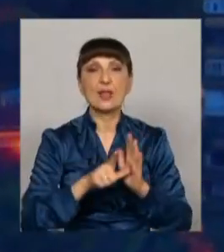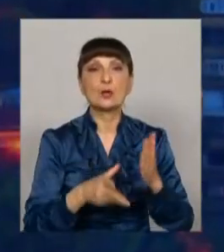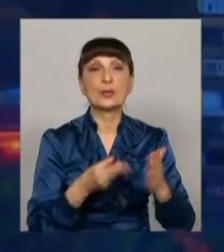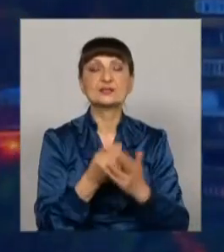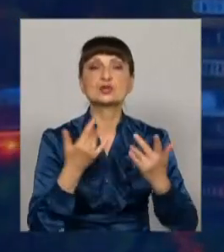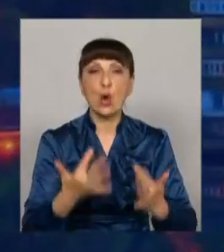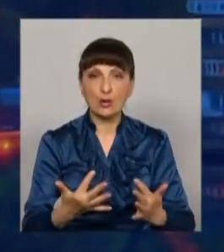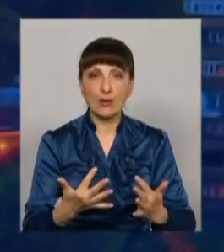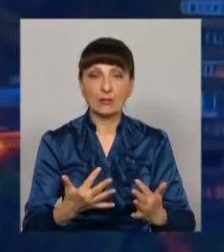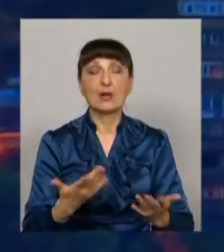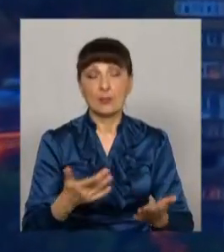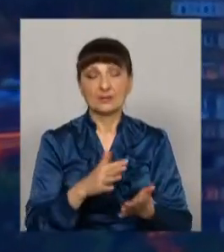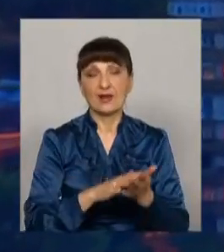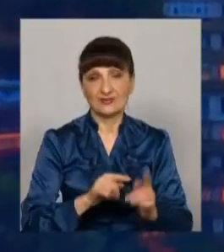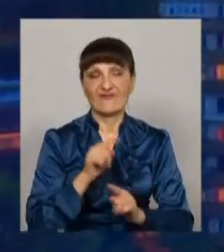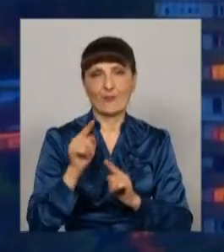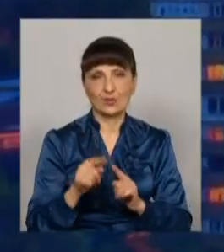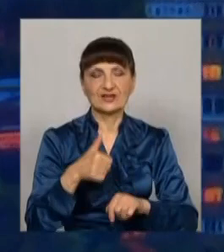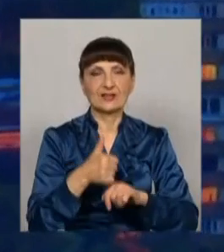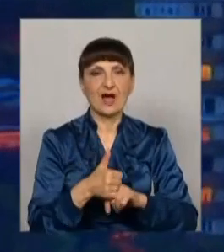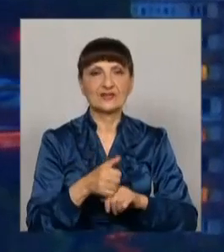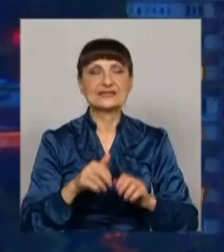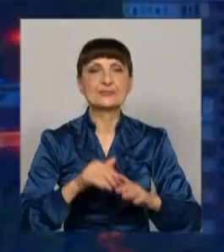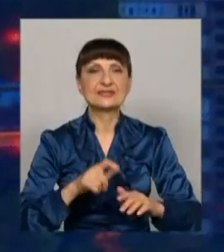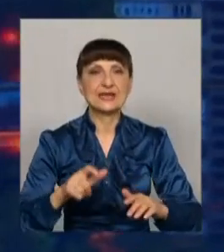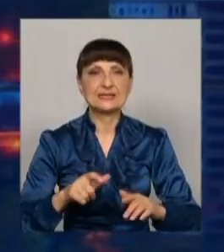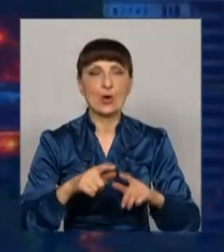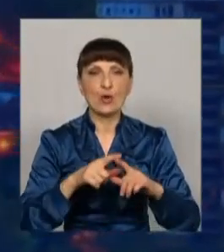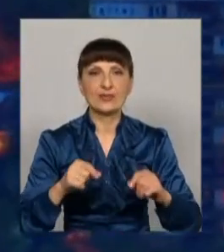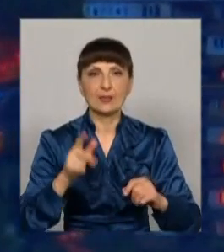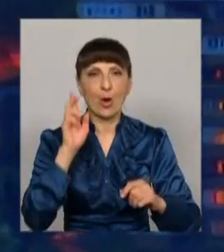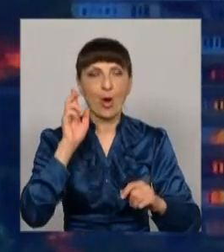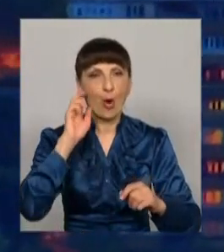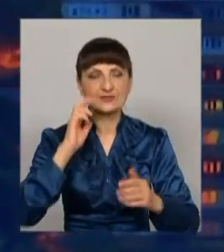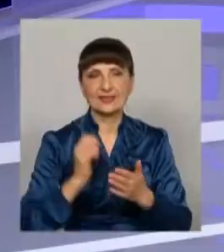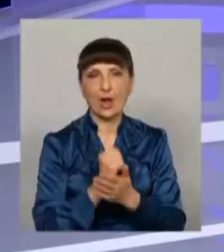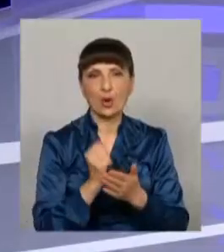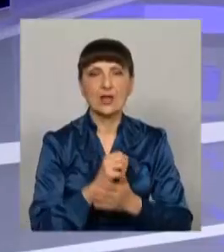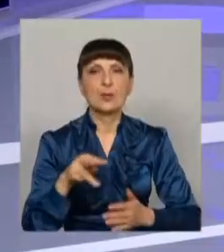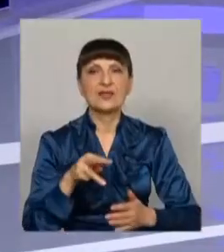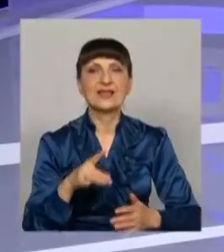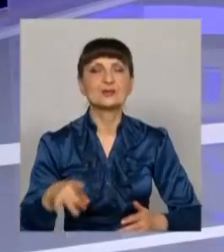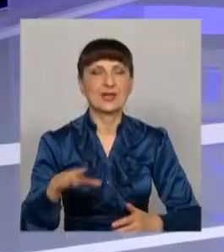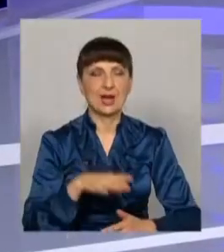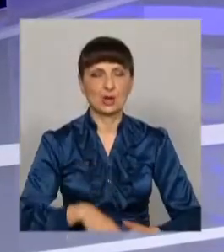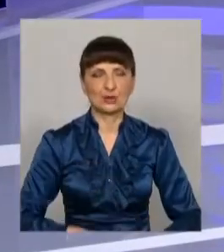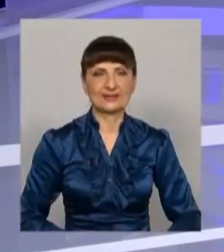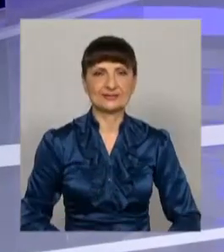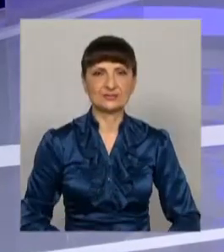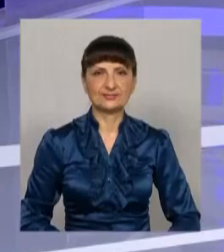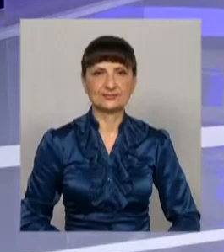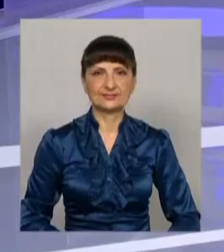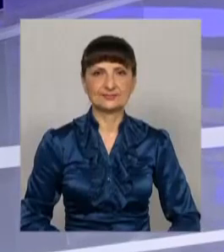Эти и другие вопросы мы зададим главному специалисту отдела управления госдоходов Медеусского района Алматы Алмасу